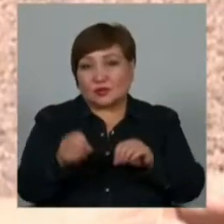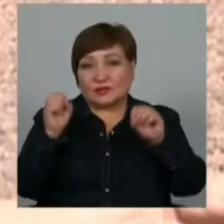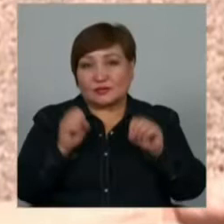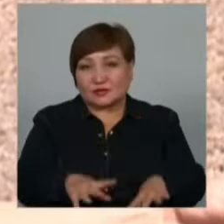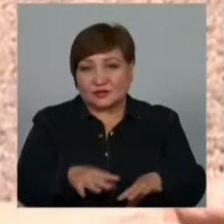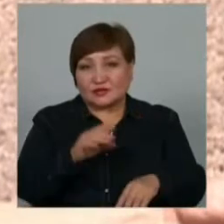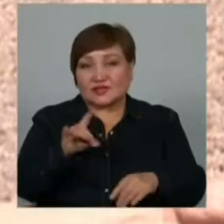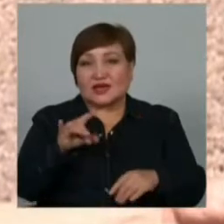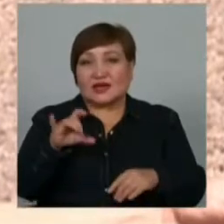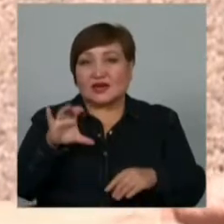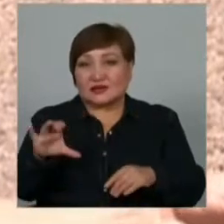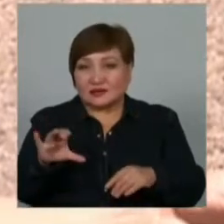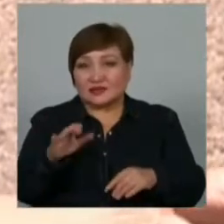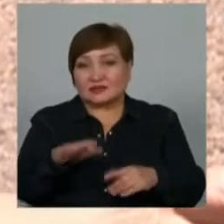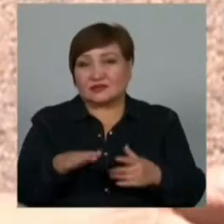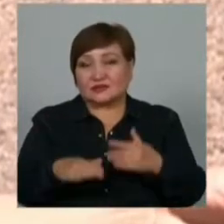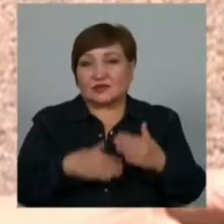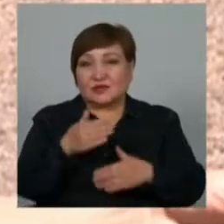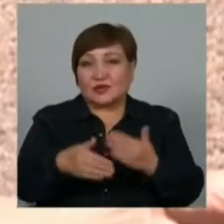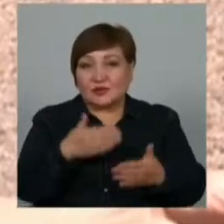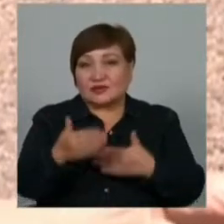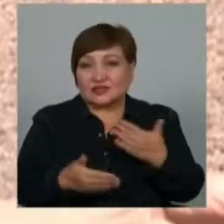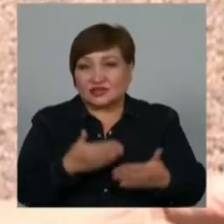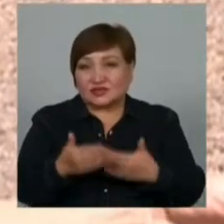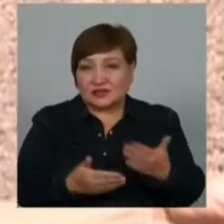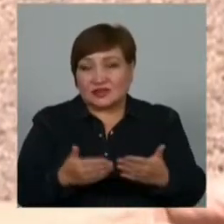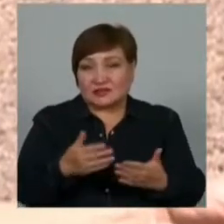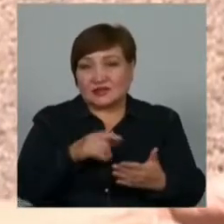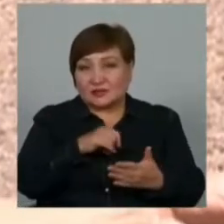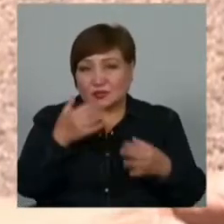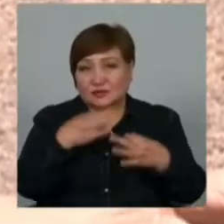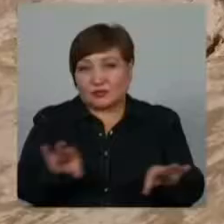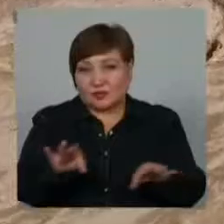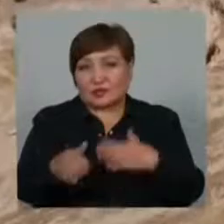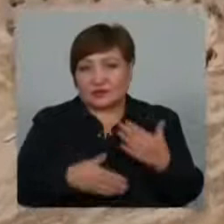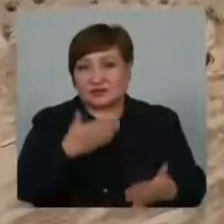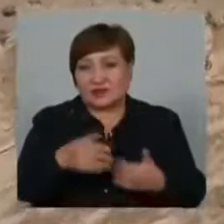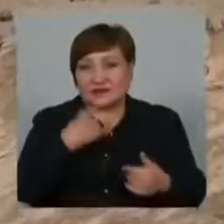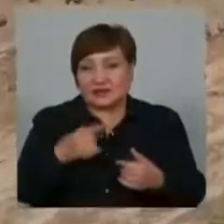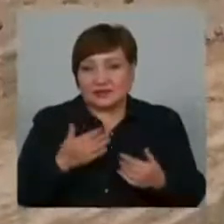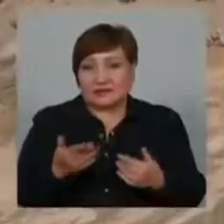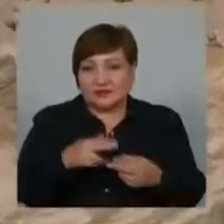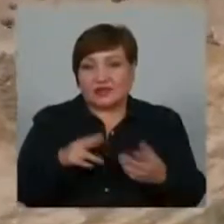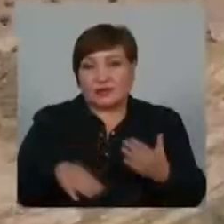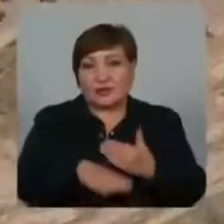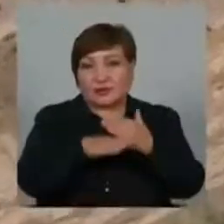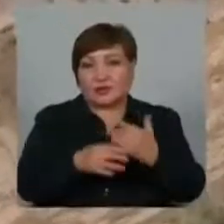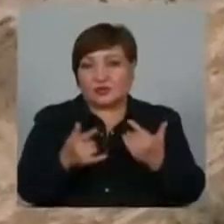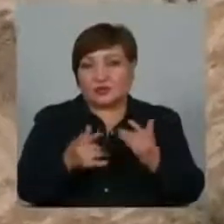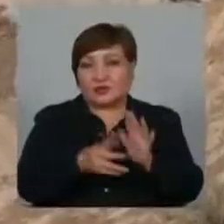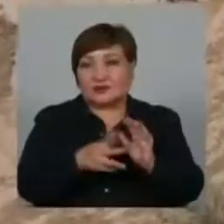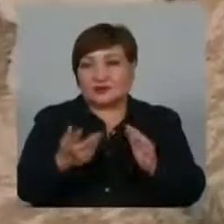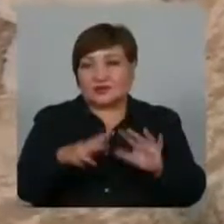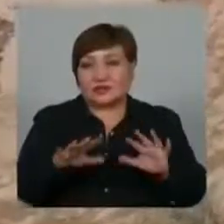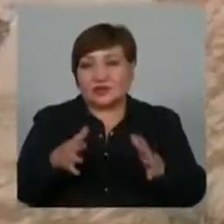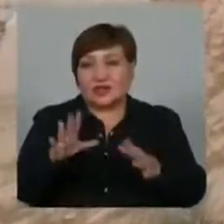жұмып бойымда бос ұстап жаттым дейді. Бұл оның аман қалуына үлкен көмегін тигізді. Саяхатшыларды сенделткен сел суы дәл осы жерде